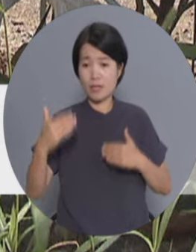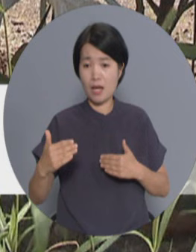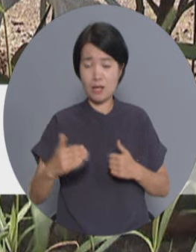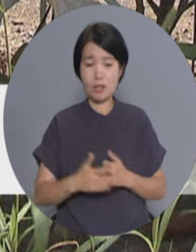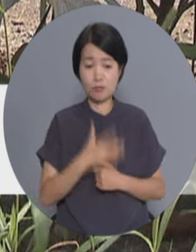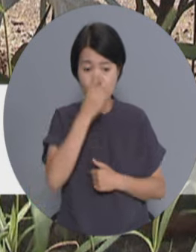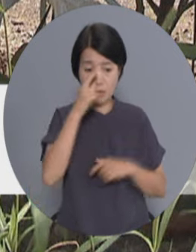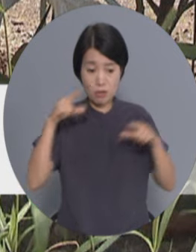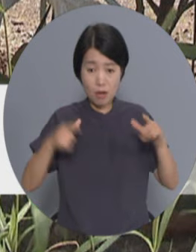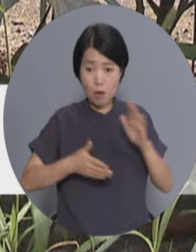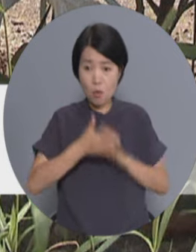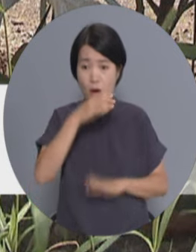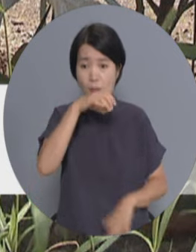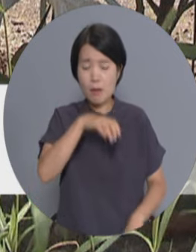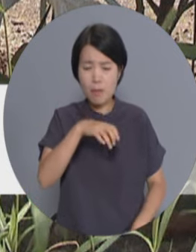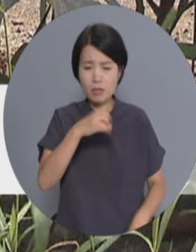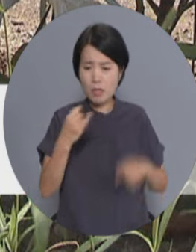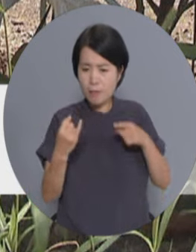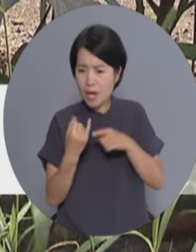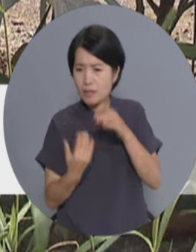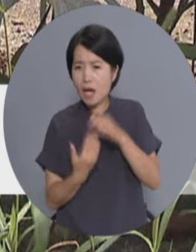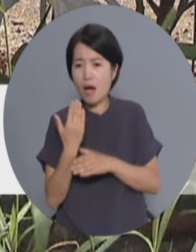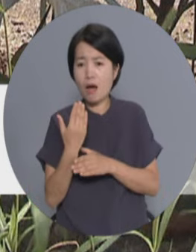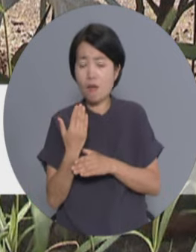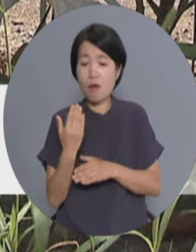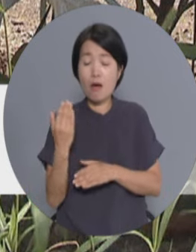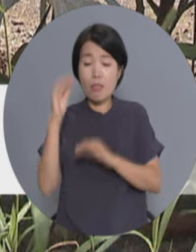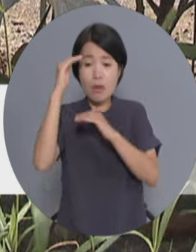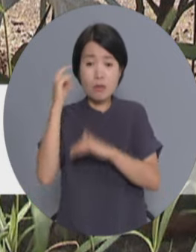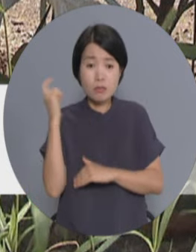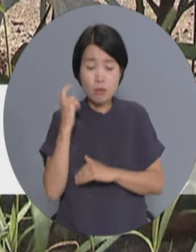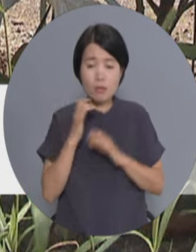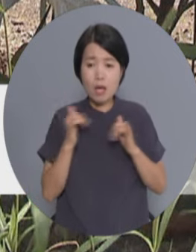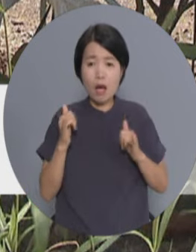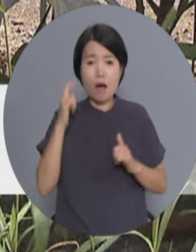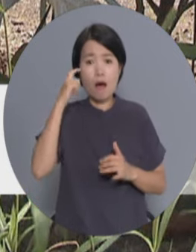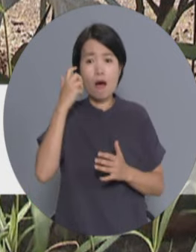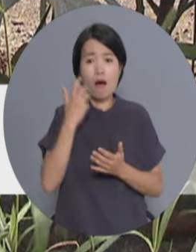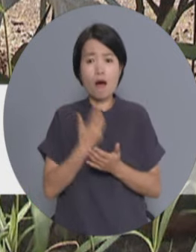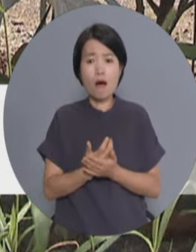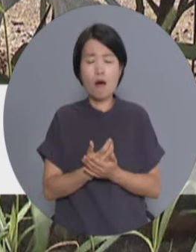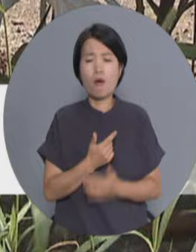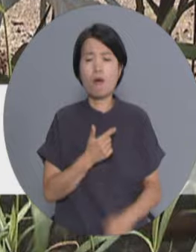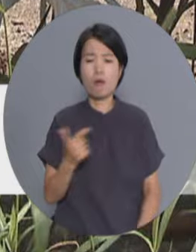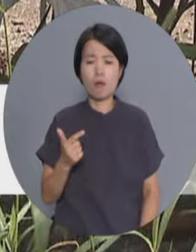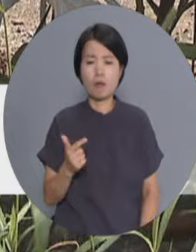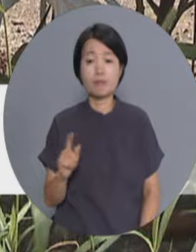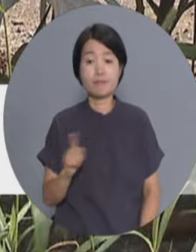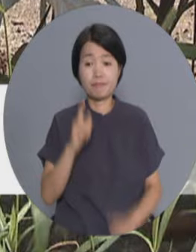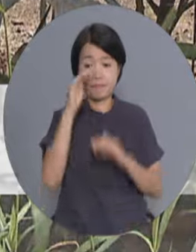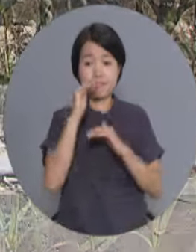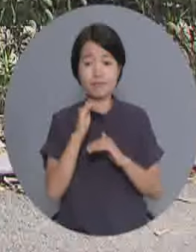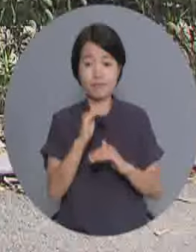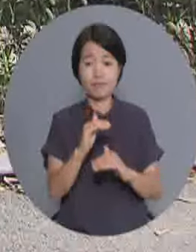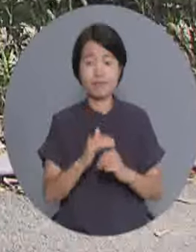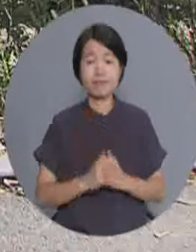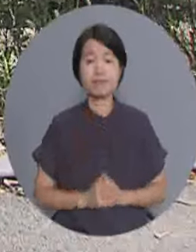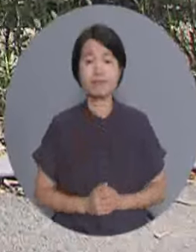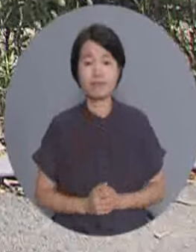도심 한복판에서 벌어진 사건에 시민들도 큰 충격을 받았습니다. 최황지 기자입니다.